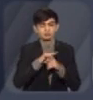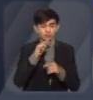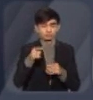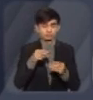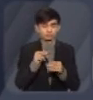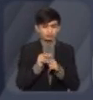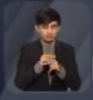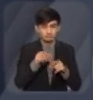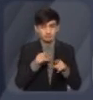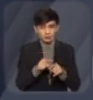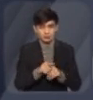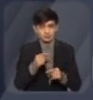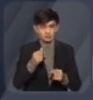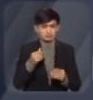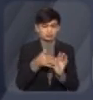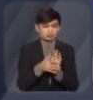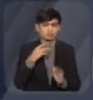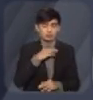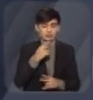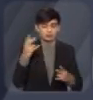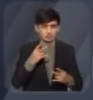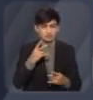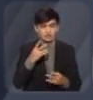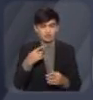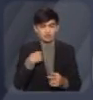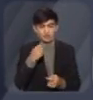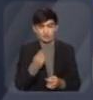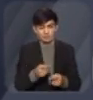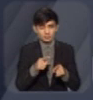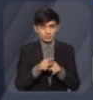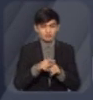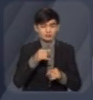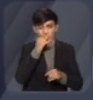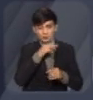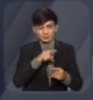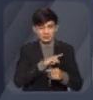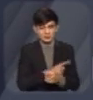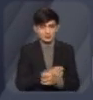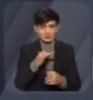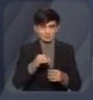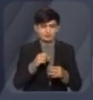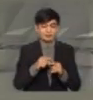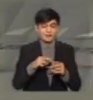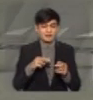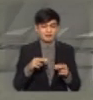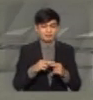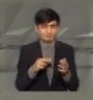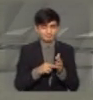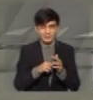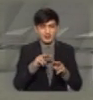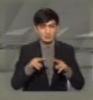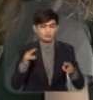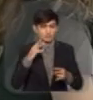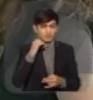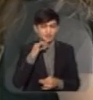КАЗ «Аэронавигации» обнулить ставку за аэронавигационные сборы для отечественных авиакомпаний. Узнать